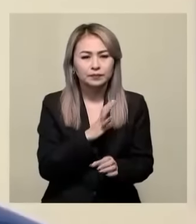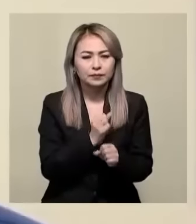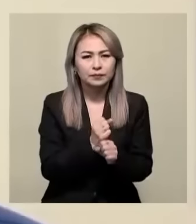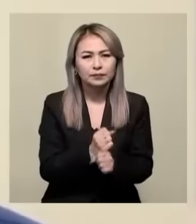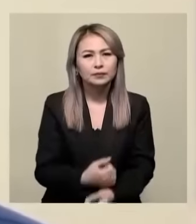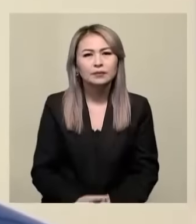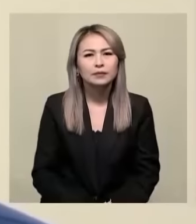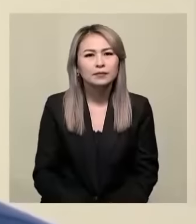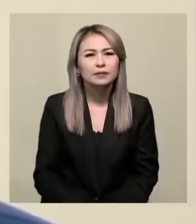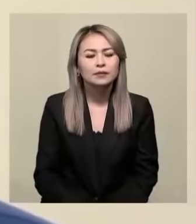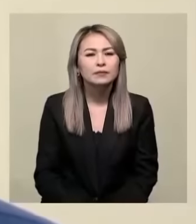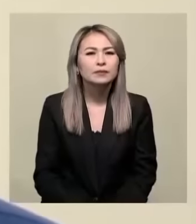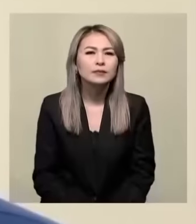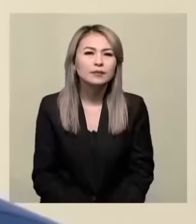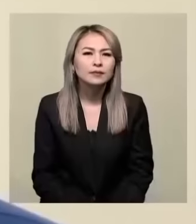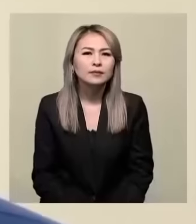қарай жағдайлар тұрақты.